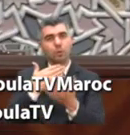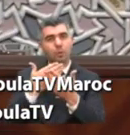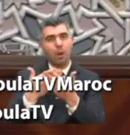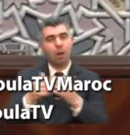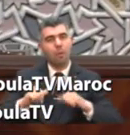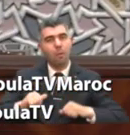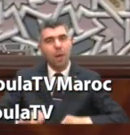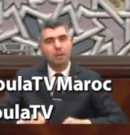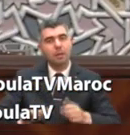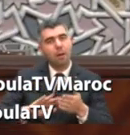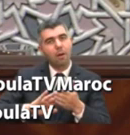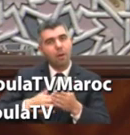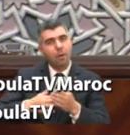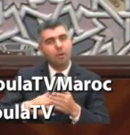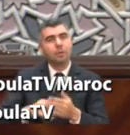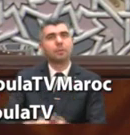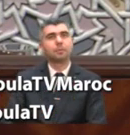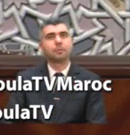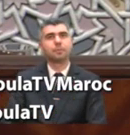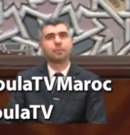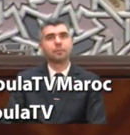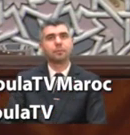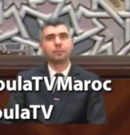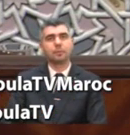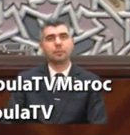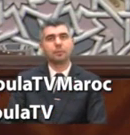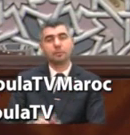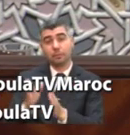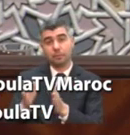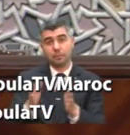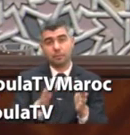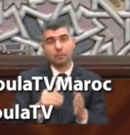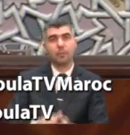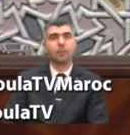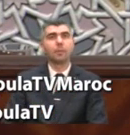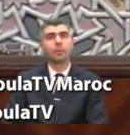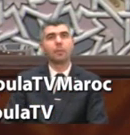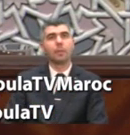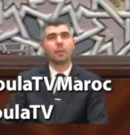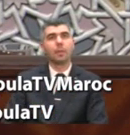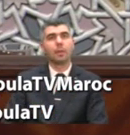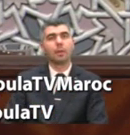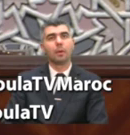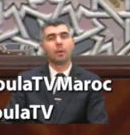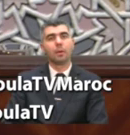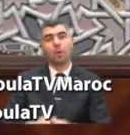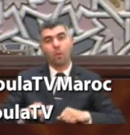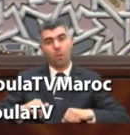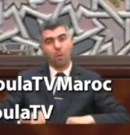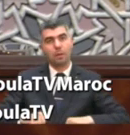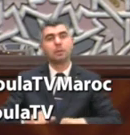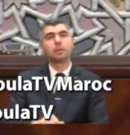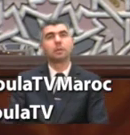على حسن مساهمتكم معنا في هذه الجلسة. ننتقل إلى القطاع الموالي بعد، ونرحب